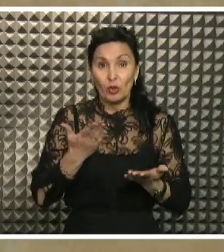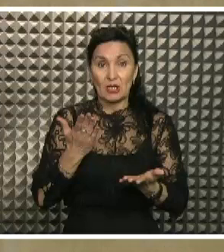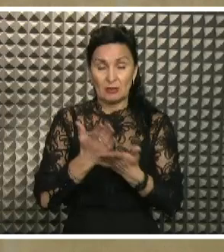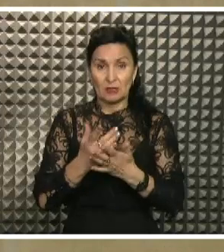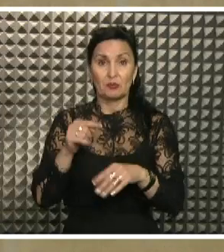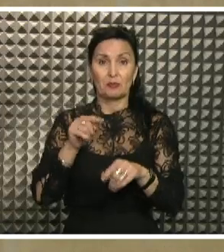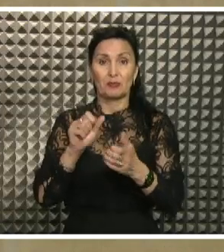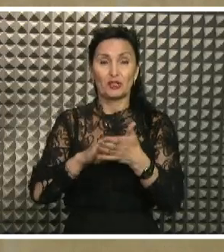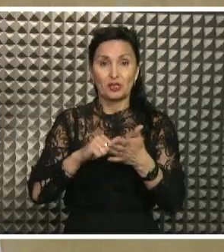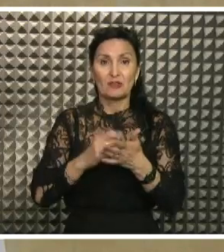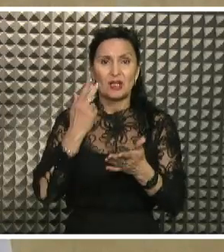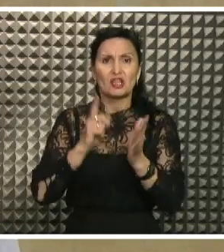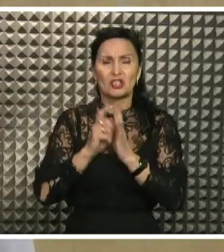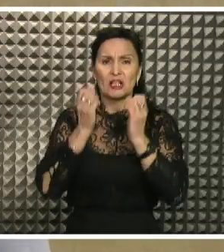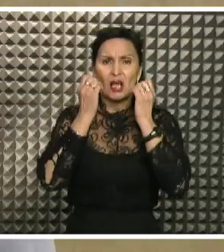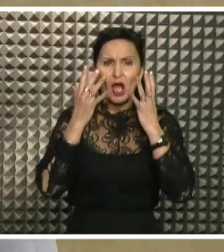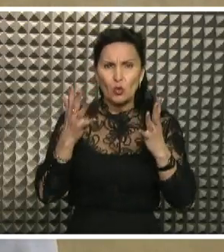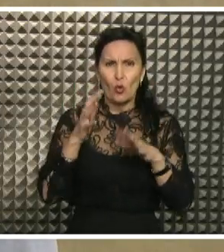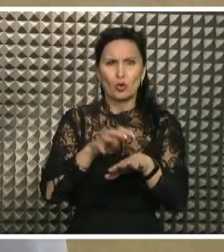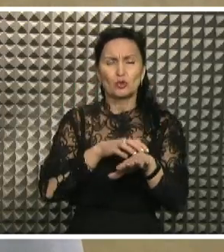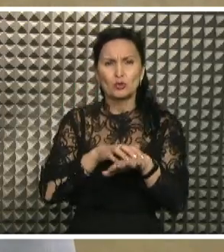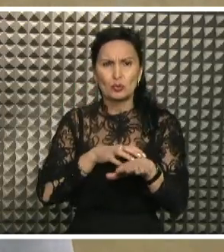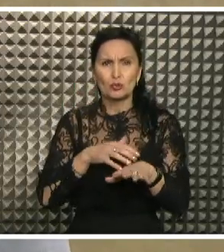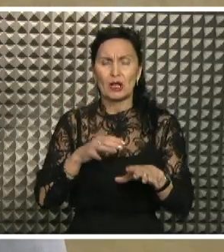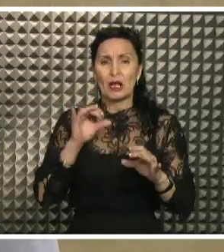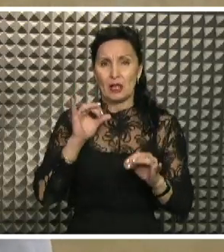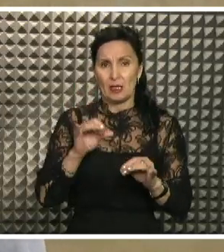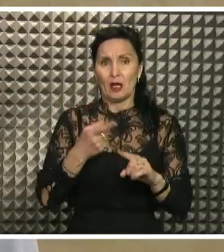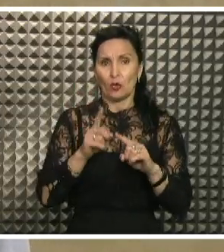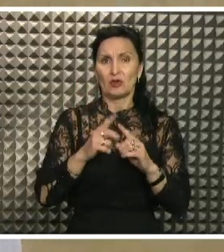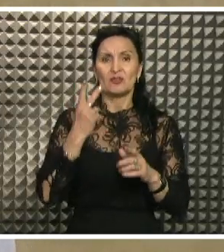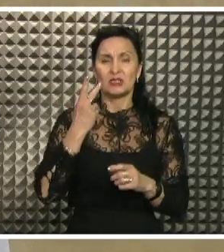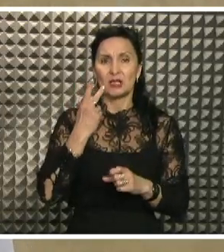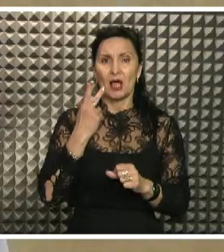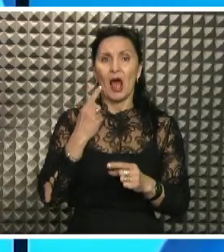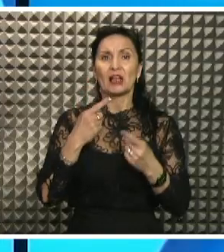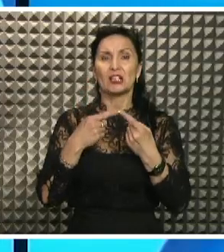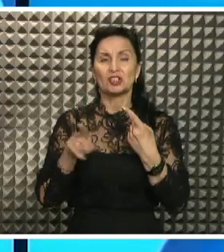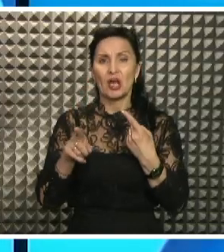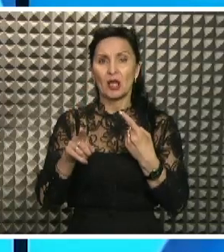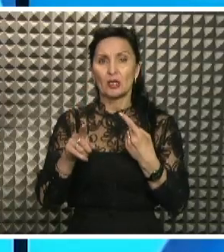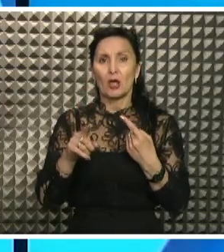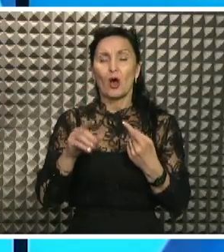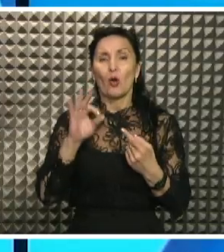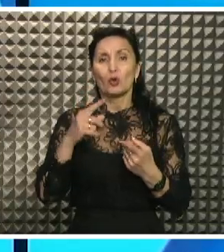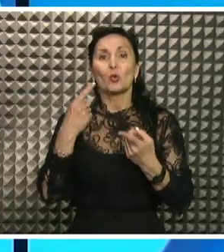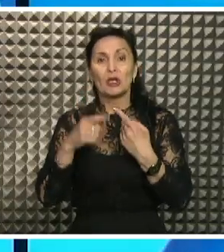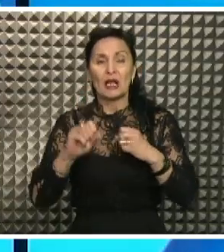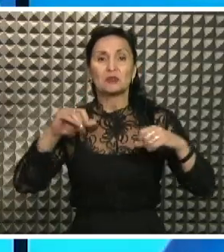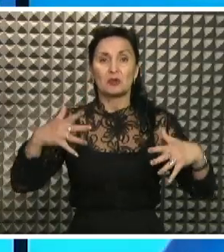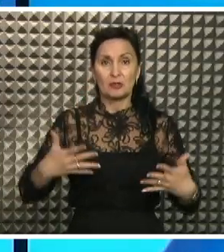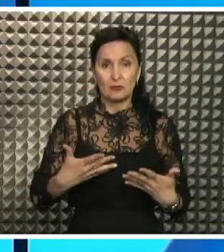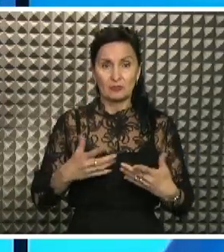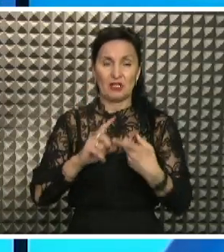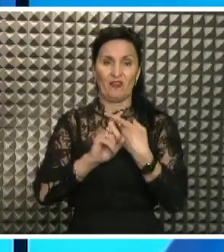у нас с вами всегда появляется отек, зуд, гиперемия. Вот эти те симптомы, которые мы всегда отличают от других респираторных